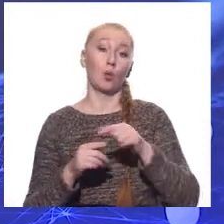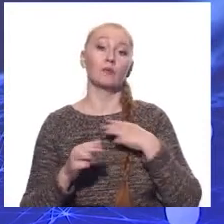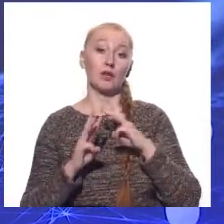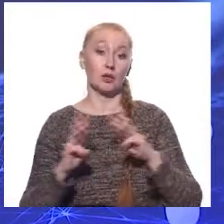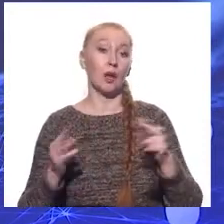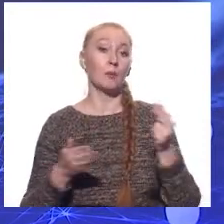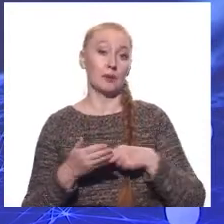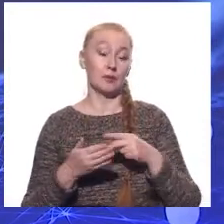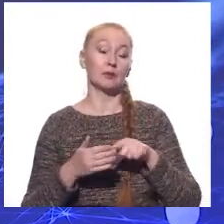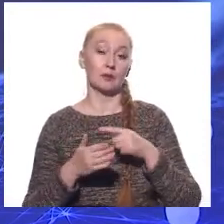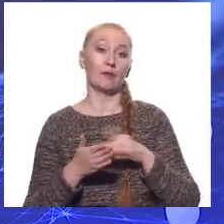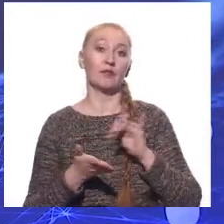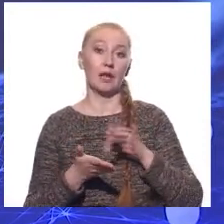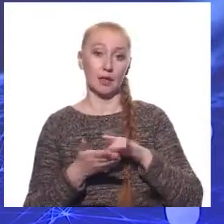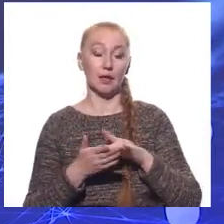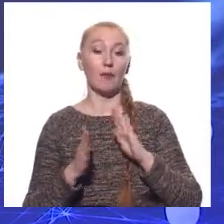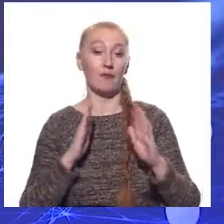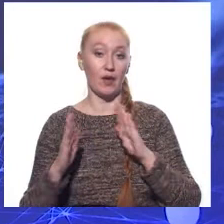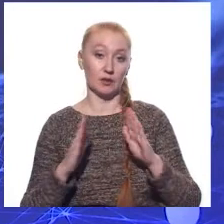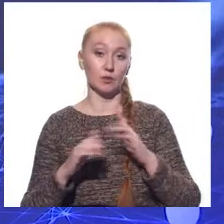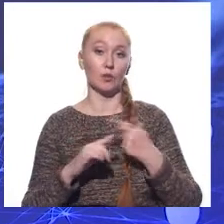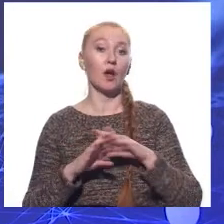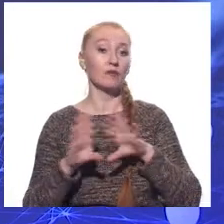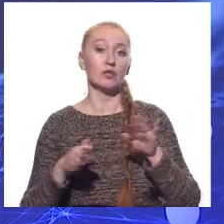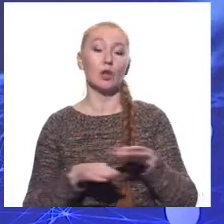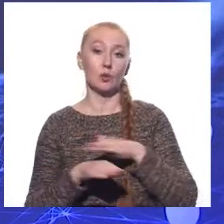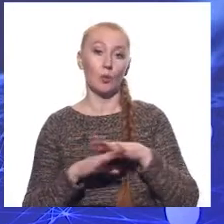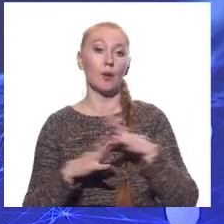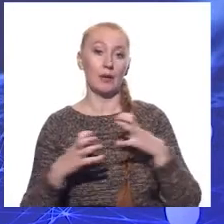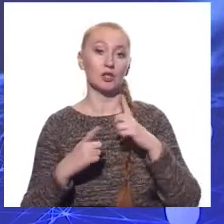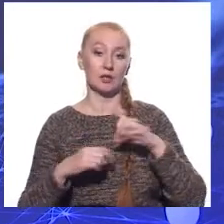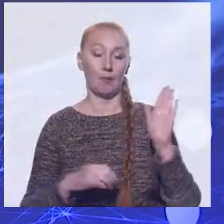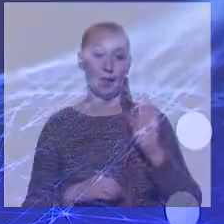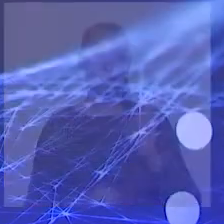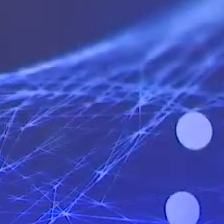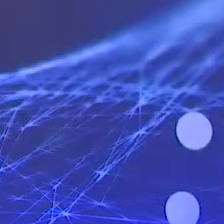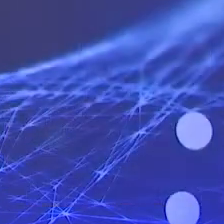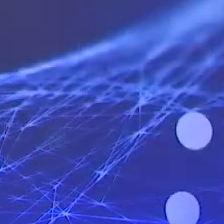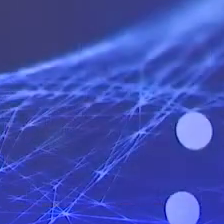сайт і підписуйтесь на сторінку у Телеграмі та Фейсбук. На все добре та бережіть себе.